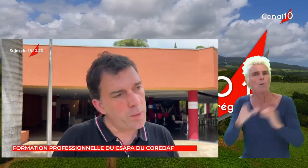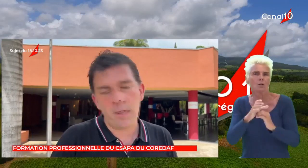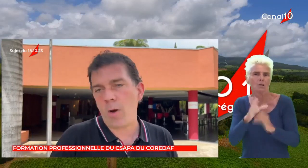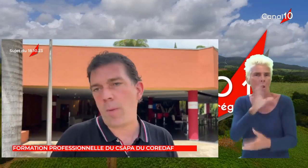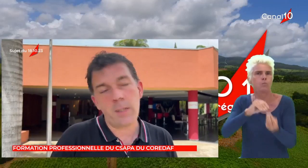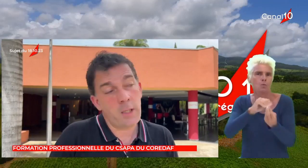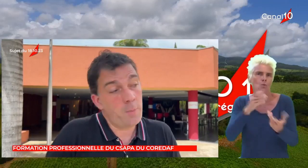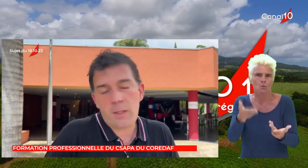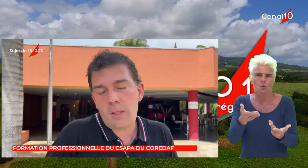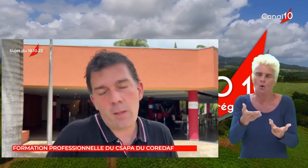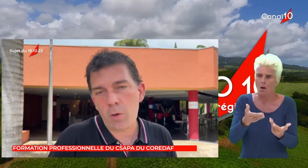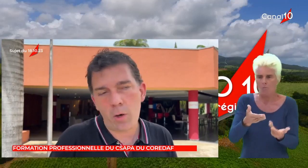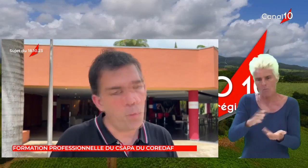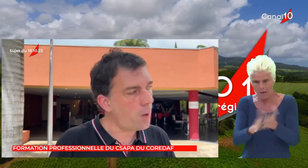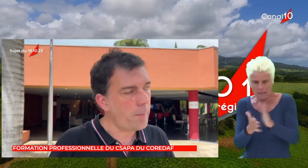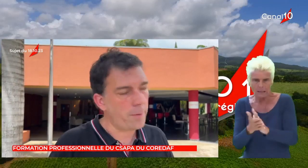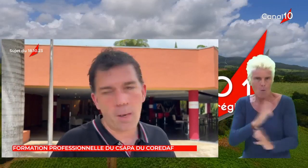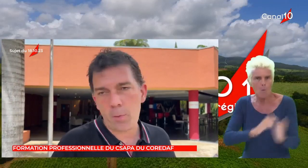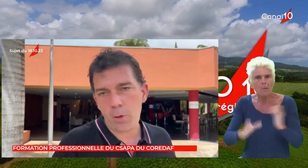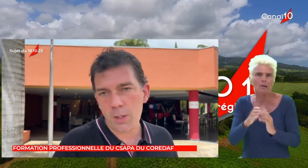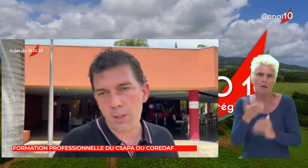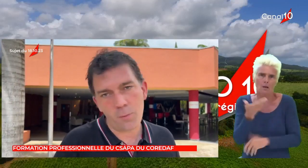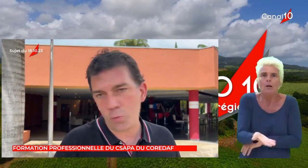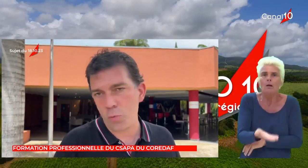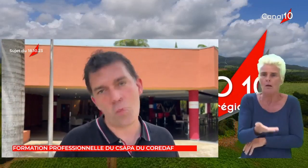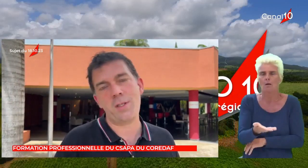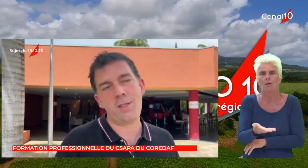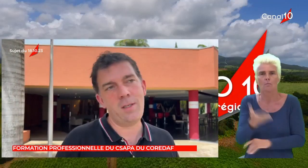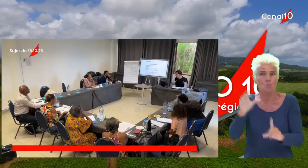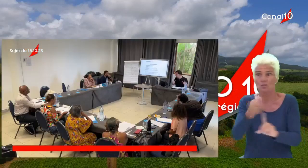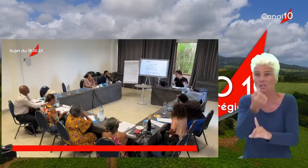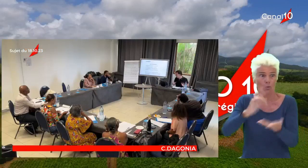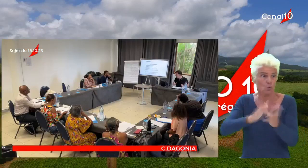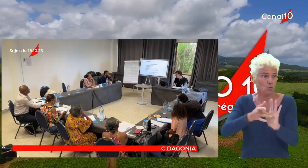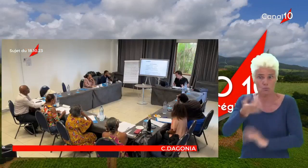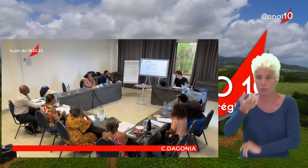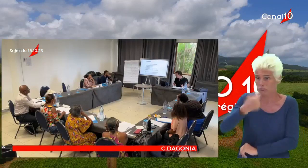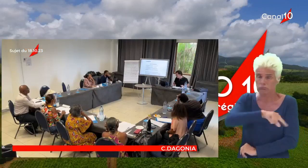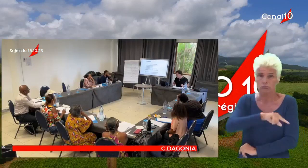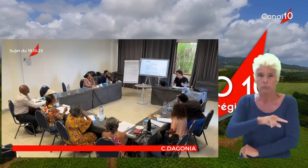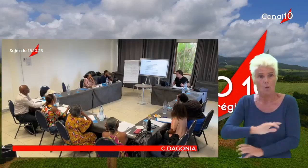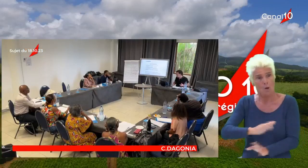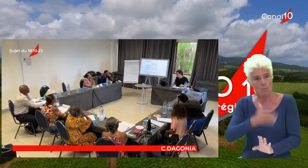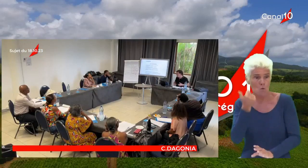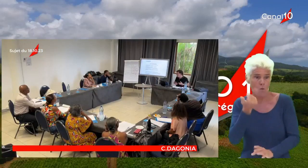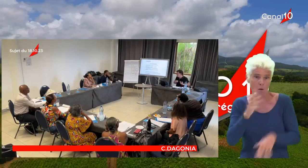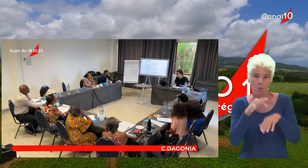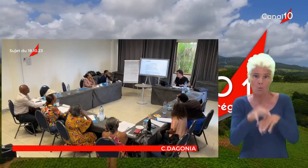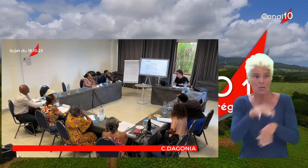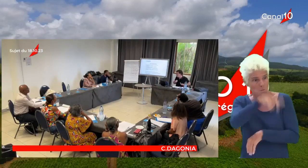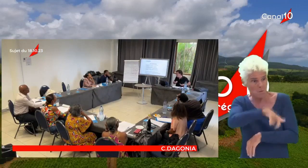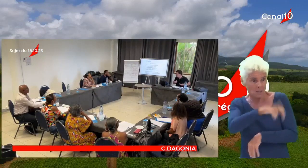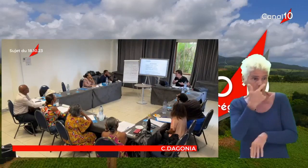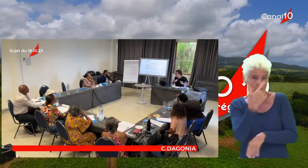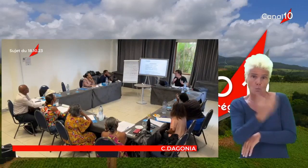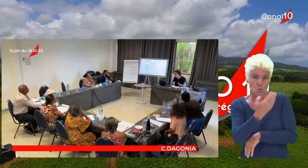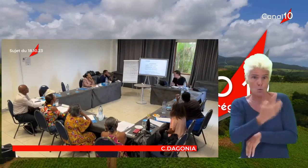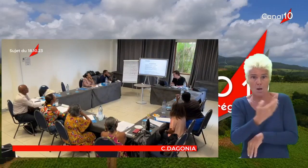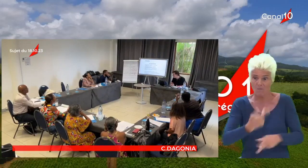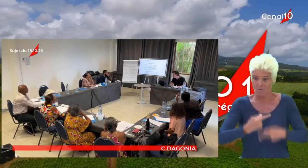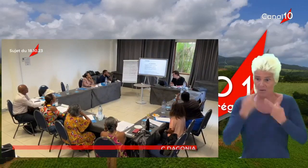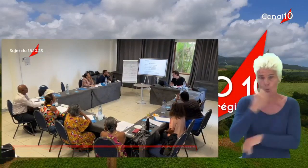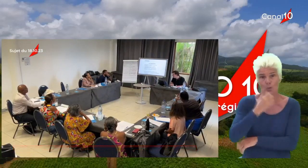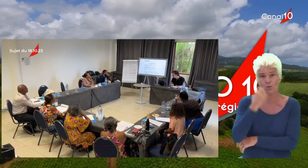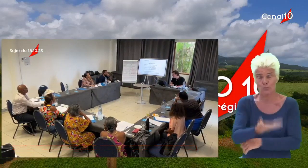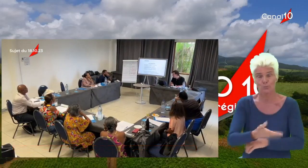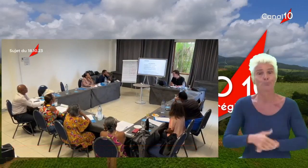qui va compléter leur pratique et puis qui encore une fois bah finalement est l'objectif de tout le monde ici de pouvoir mieux accompagner les gens pour lesquels on on travaille auprès desquels